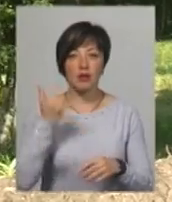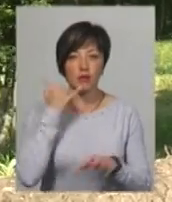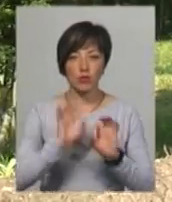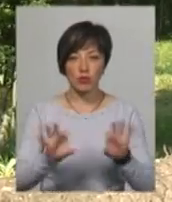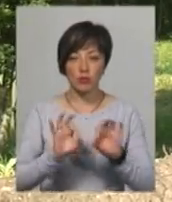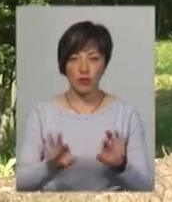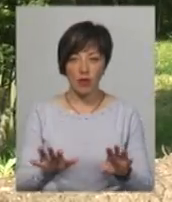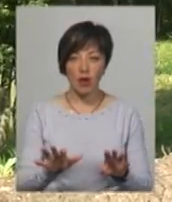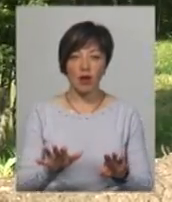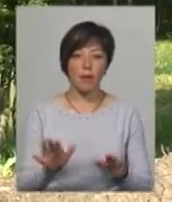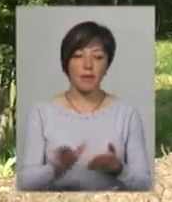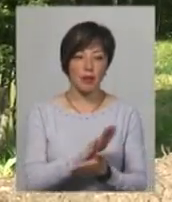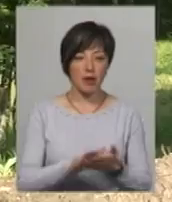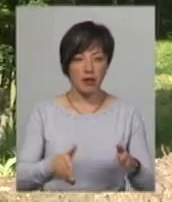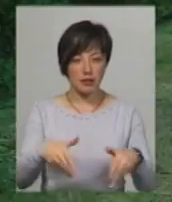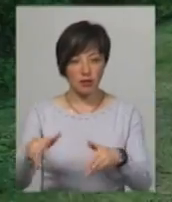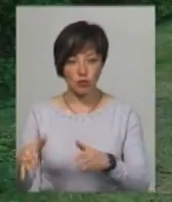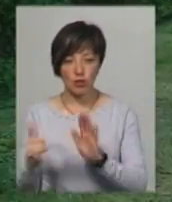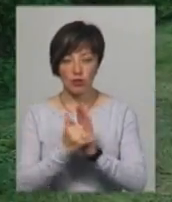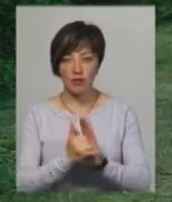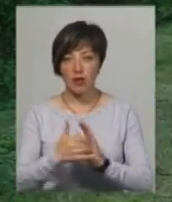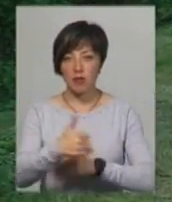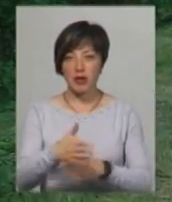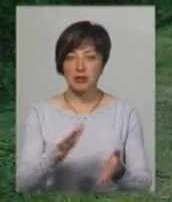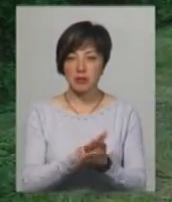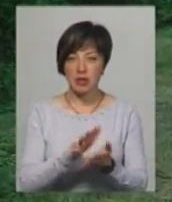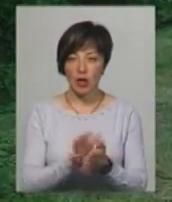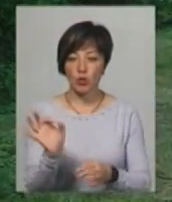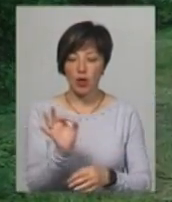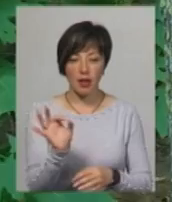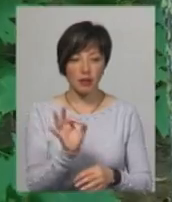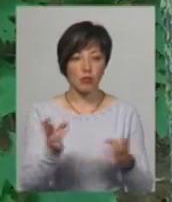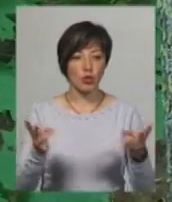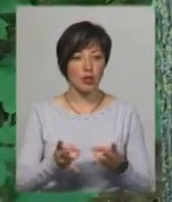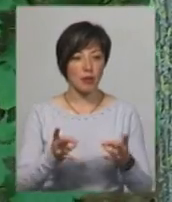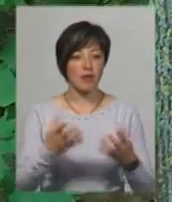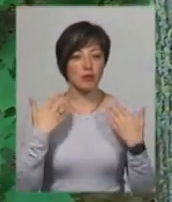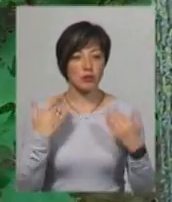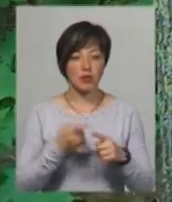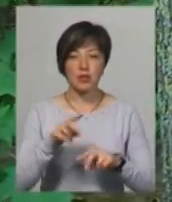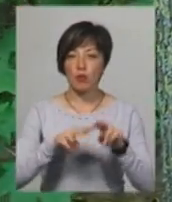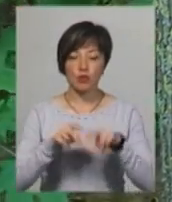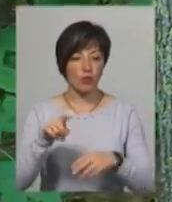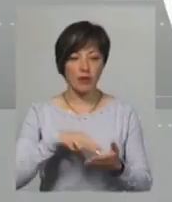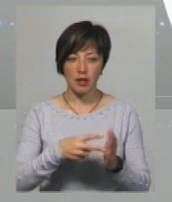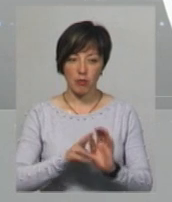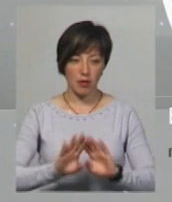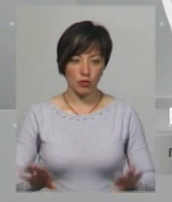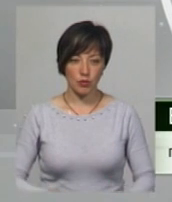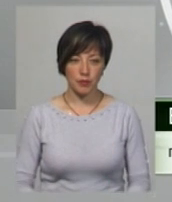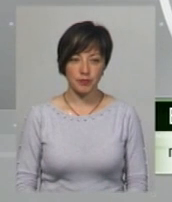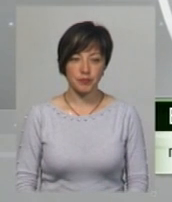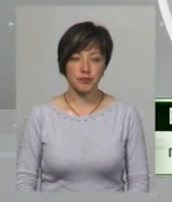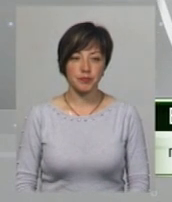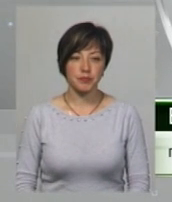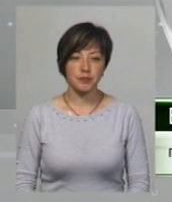розповів. Робочі прибрали ділянку, встановили баки для сміття та спорудили туалети для потреб відпочиваючих. Забудови там не планує. Вивезли